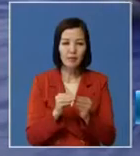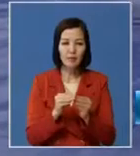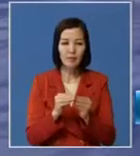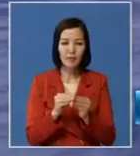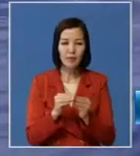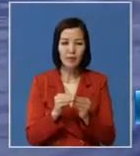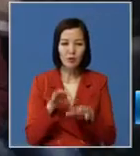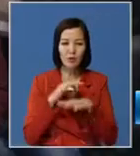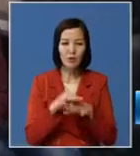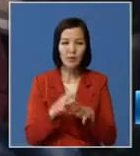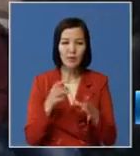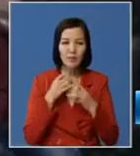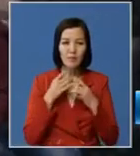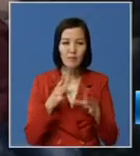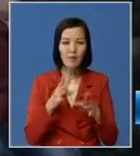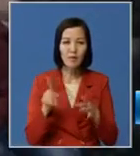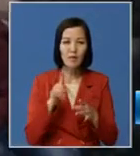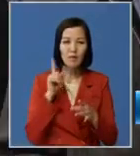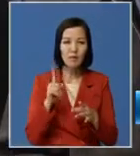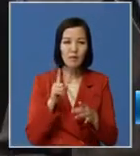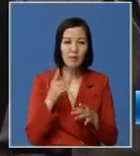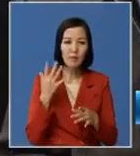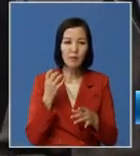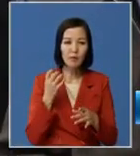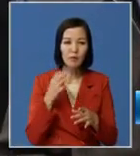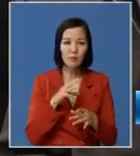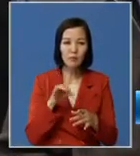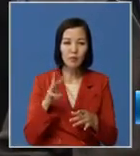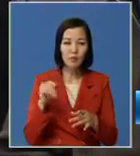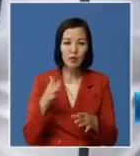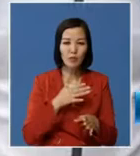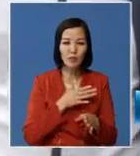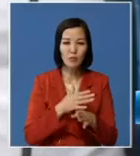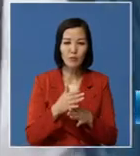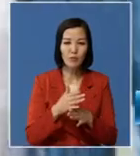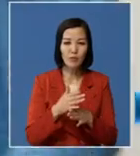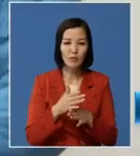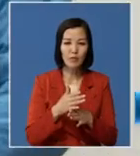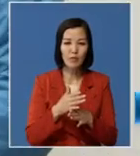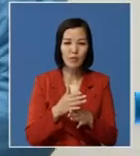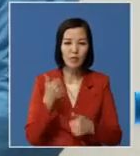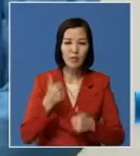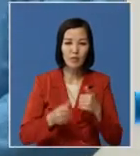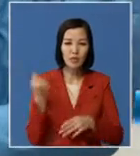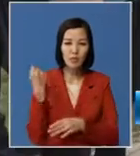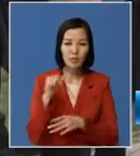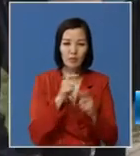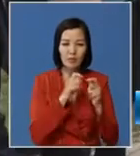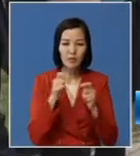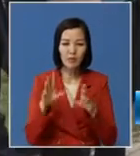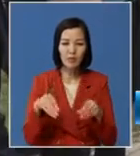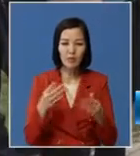біріксе, жүк жеңіл демекші жастар 500,000 теңгеден аса қаржы шығарып, сайыс жеңімпаздарына жүлде